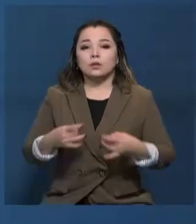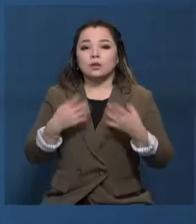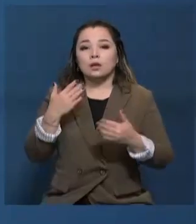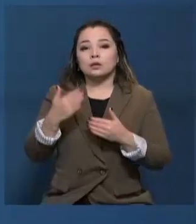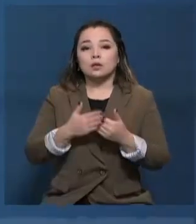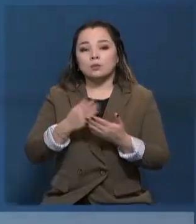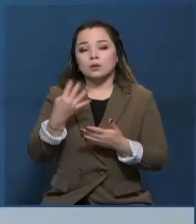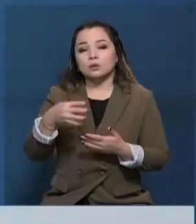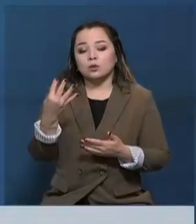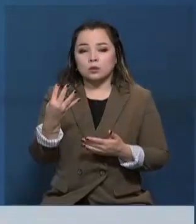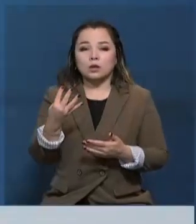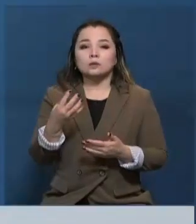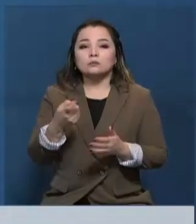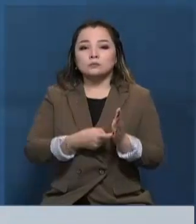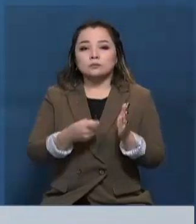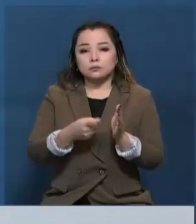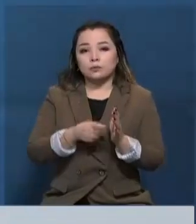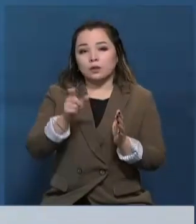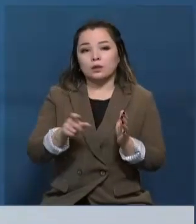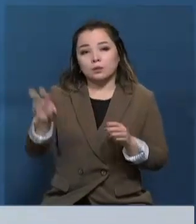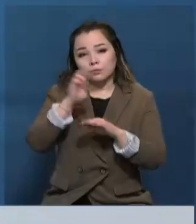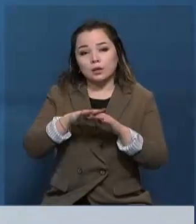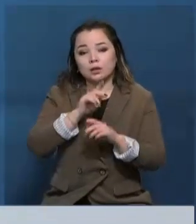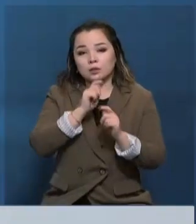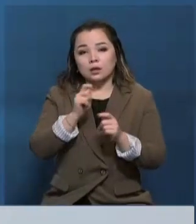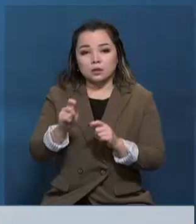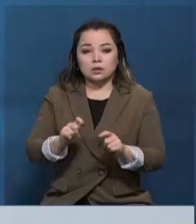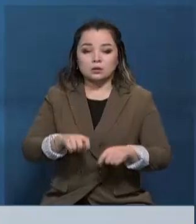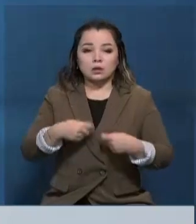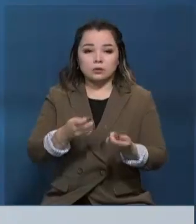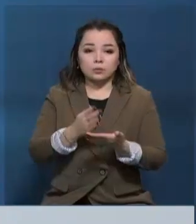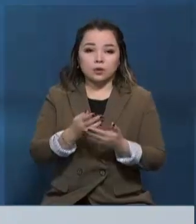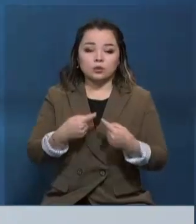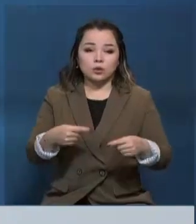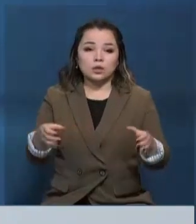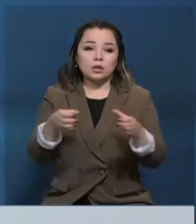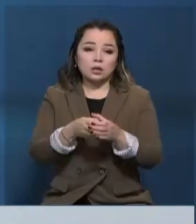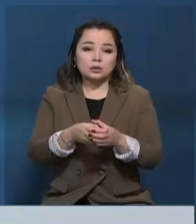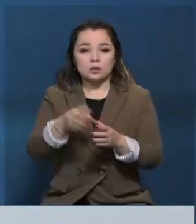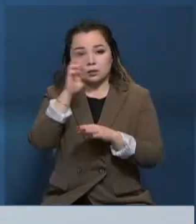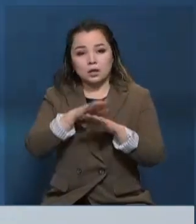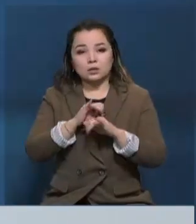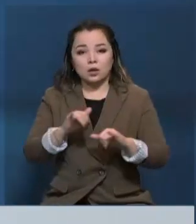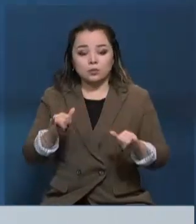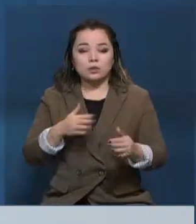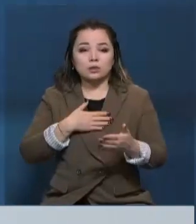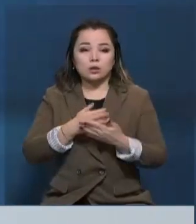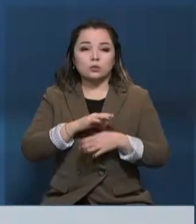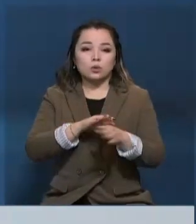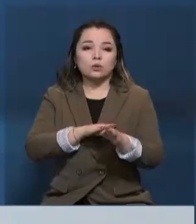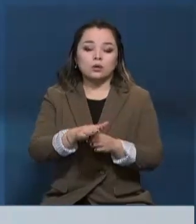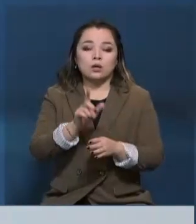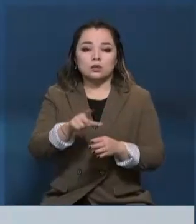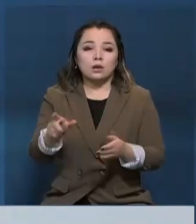Мереке қарсаңында 44 қарағандылыққа мемлекеттік награда табысталды. Олар түрлі салада ел дамуына елеулі үлес